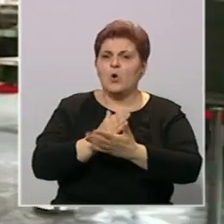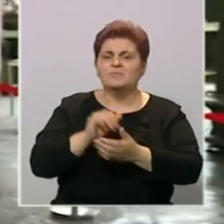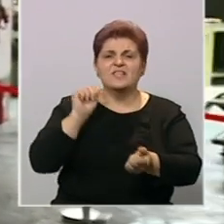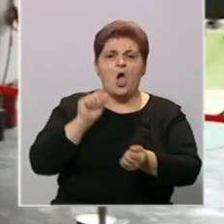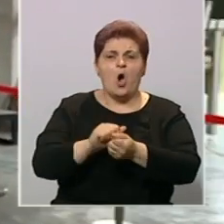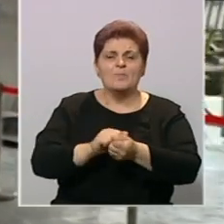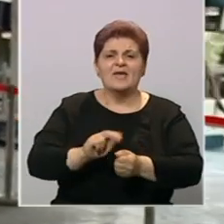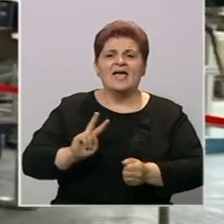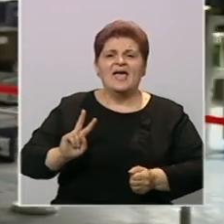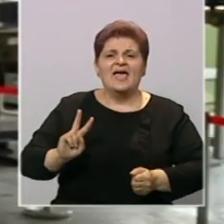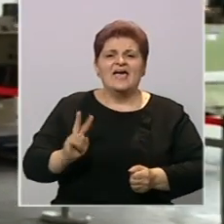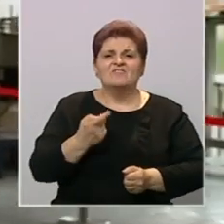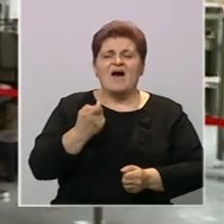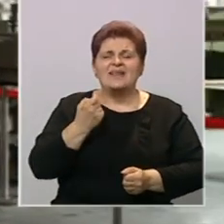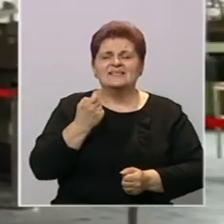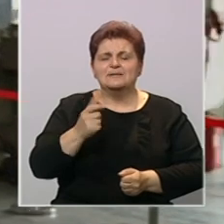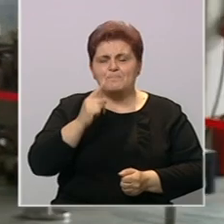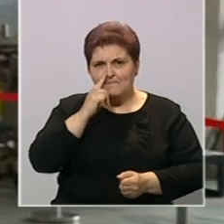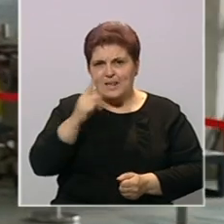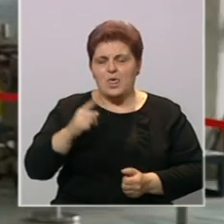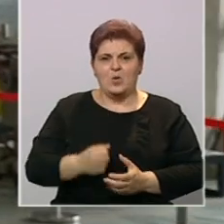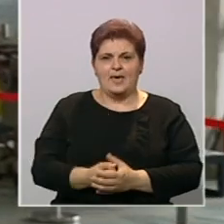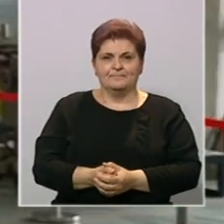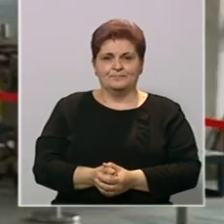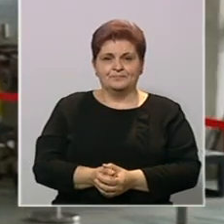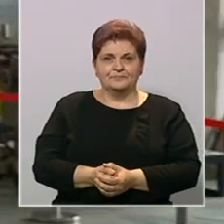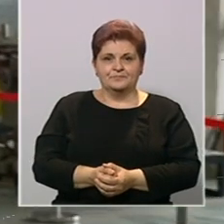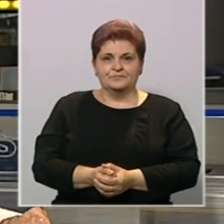odštampano 12,5 miliona.